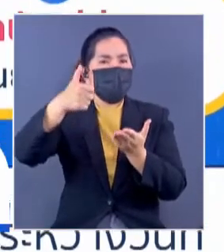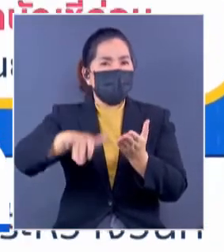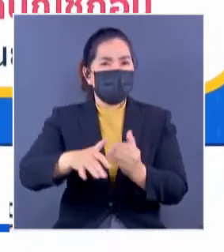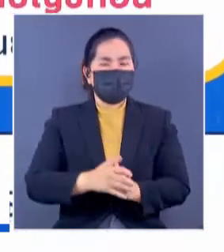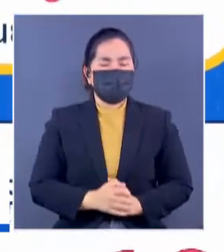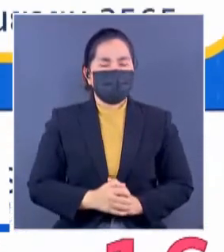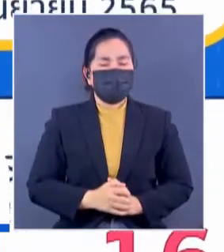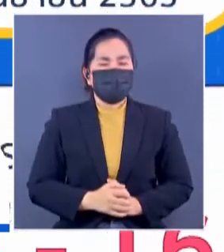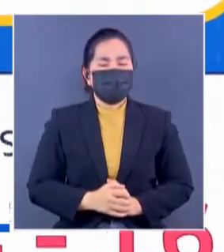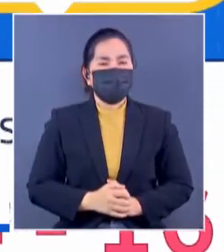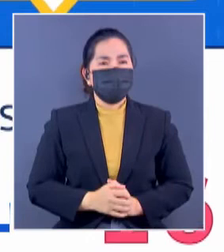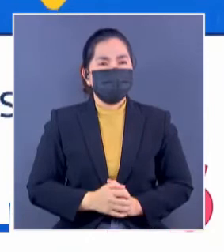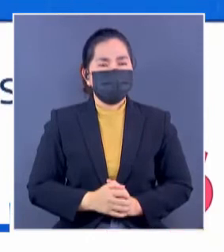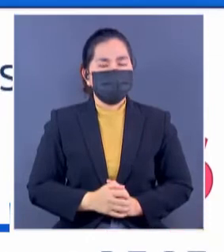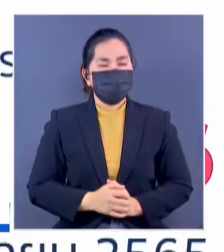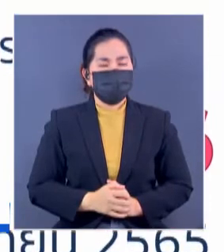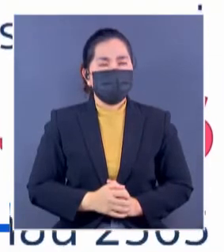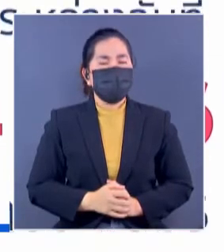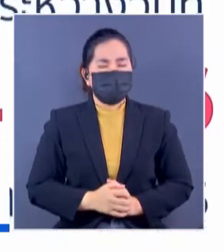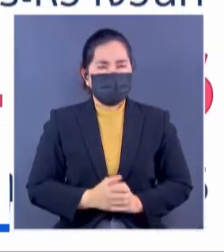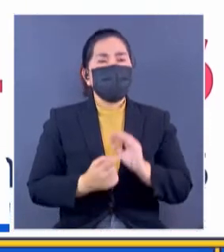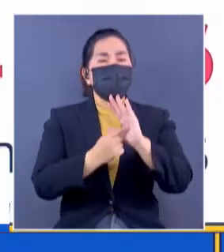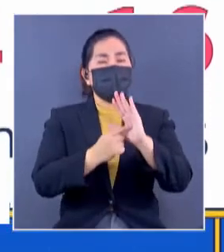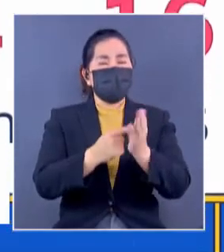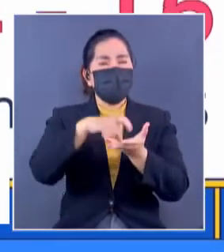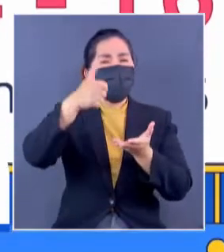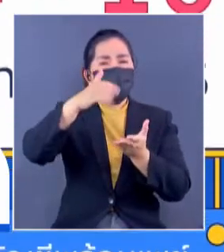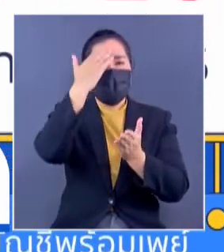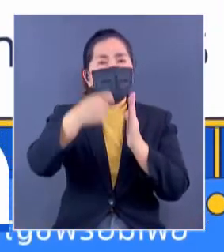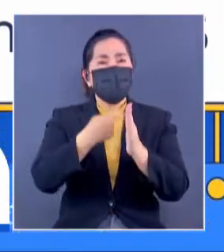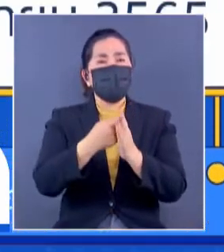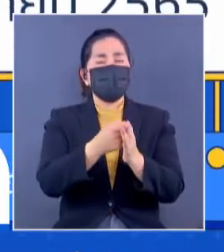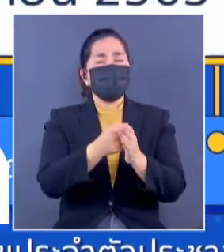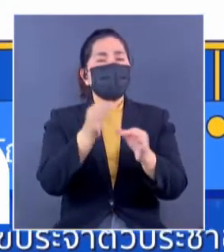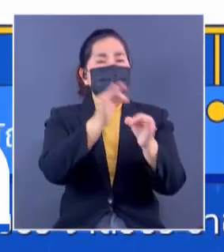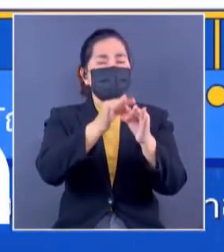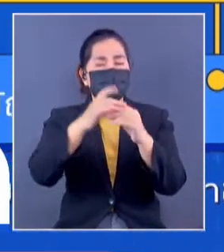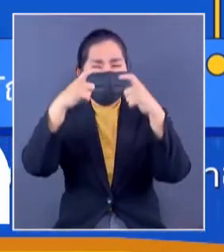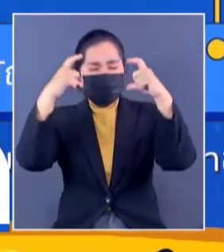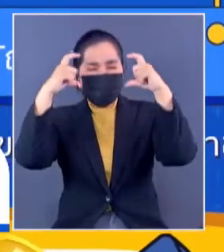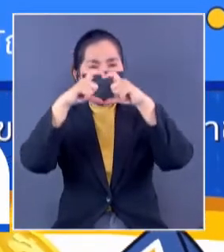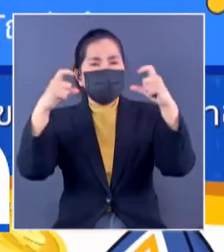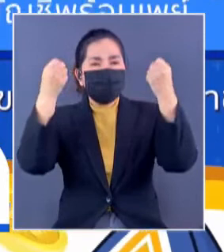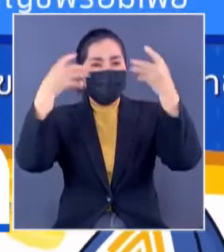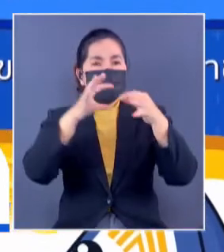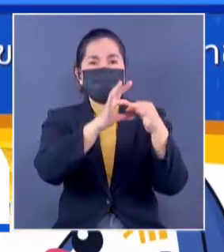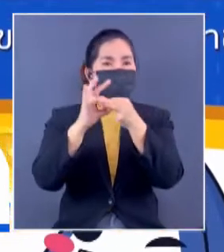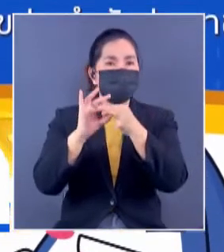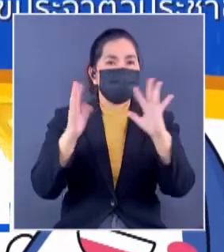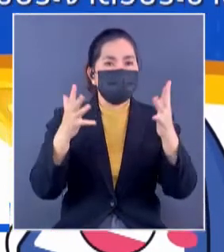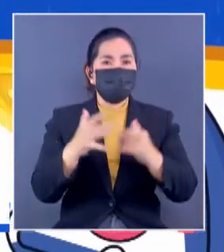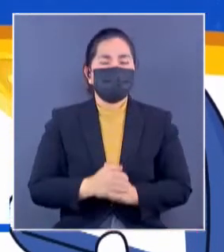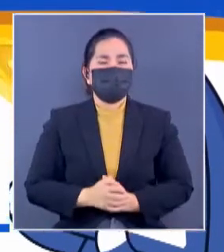คืนผ่านระบบพร้อมเพย์ได้นะครับยกตัวอย่างอย่างเช่นผู้ประกันตนไม่ได้ผูกบัญชีพร้อมเพย์กับเลขบัตรประชาชนเลขบัตรประชาชนเอา